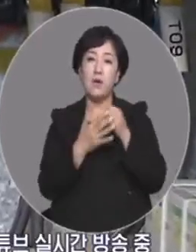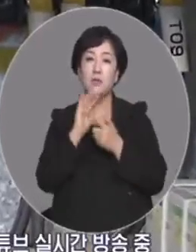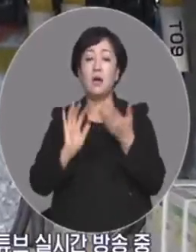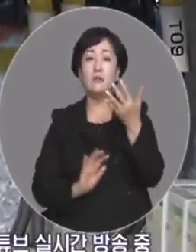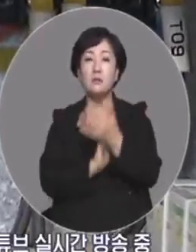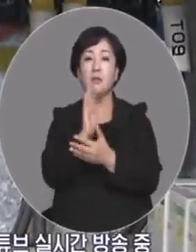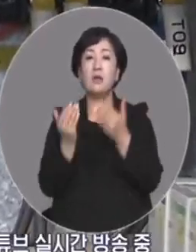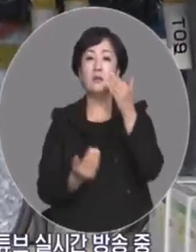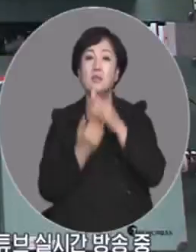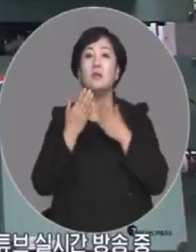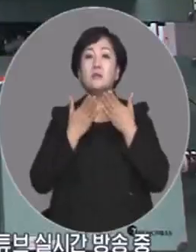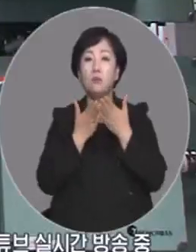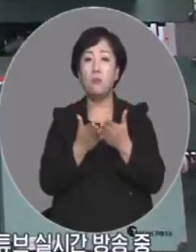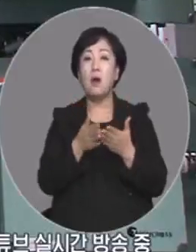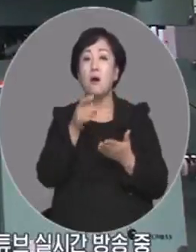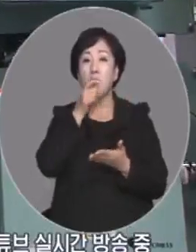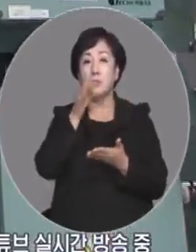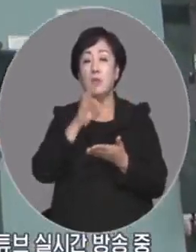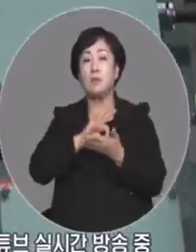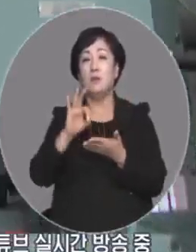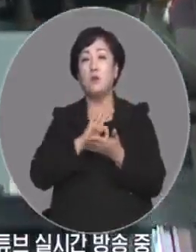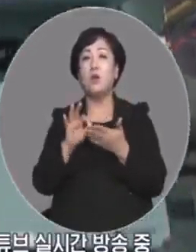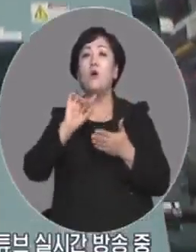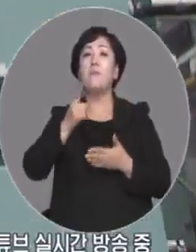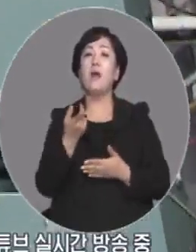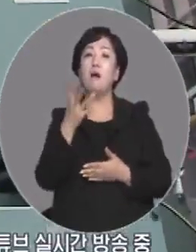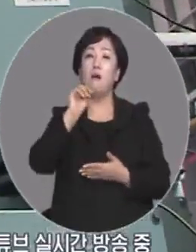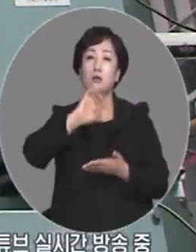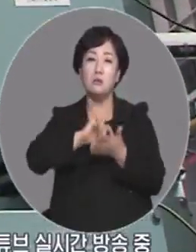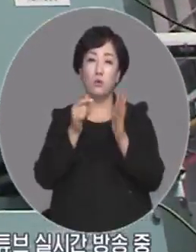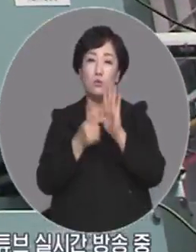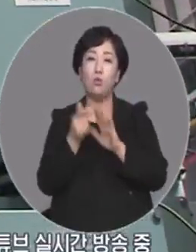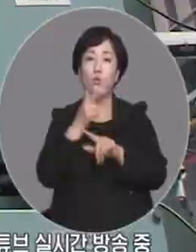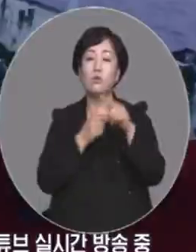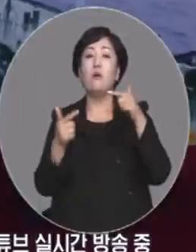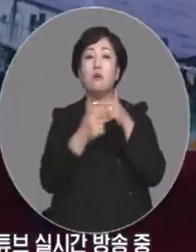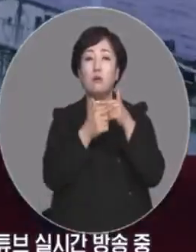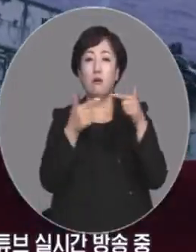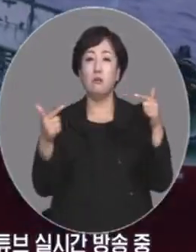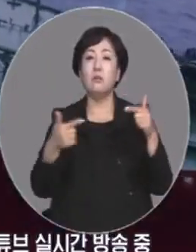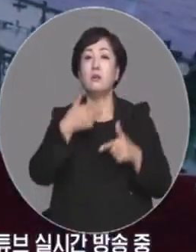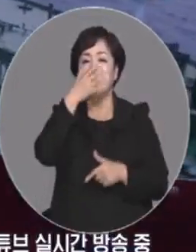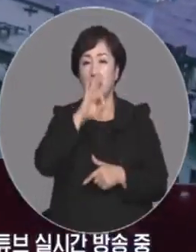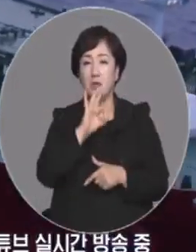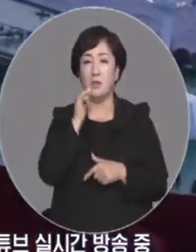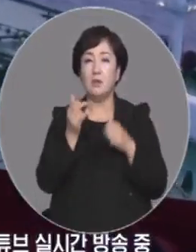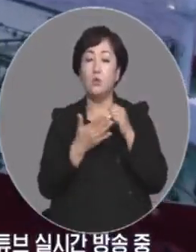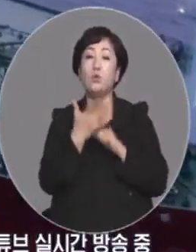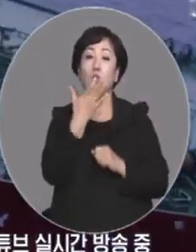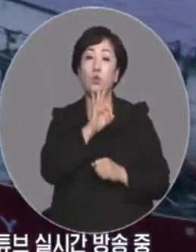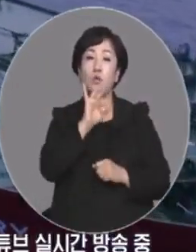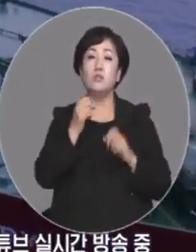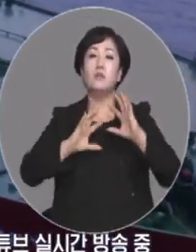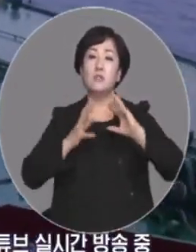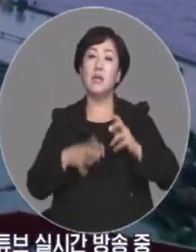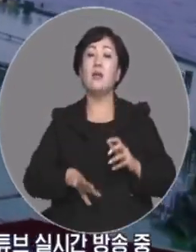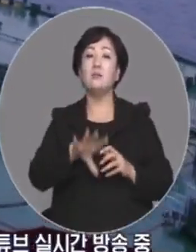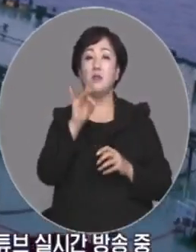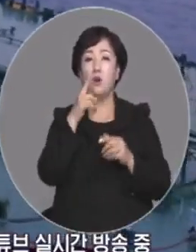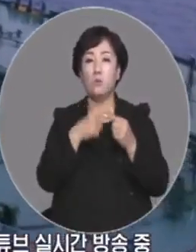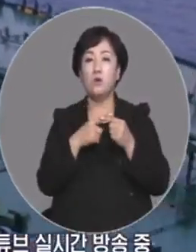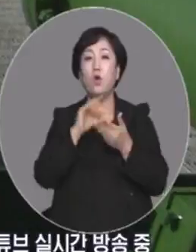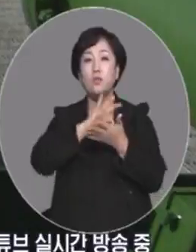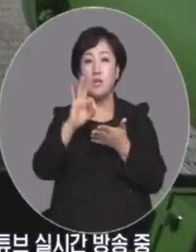교란해온 선박 평형수는 100억 톤 가량이어서 시장 규모는 어마어마합니다. 유니스트가 세계 최초로 개발해 상용화를